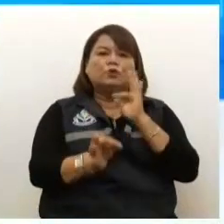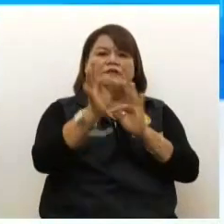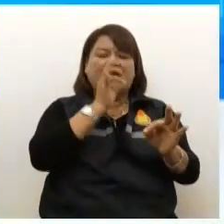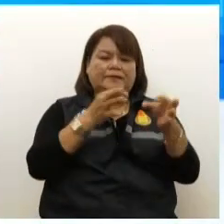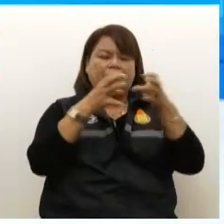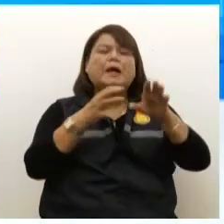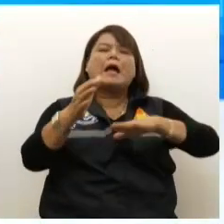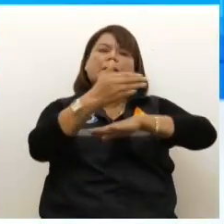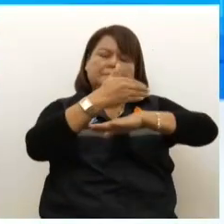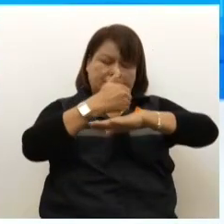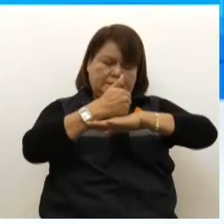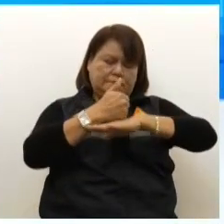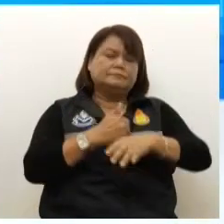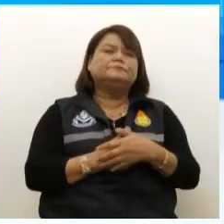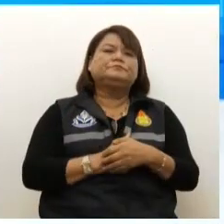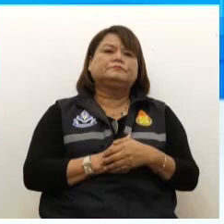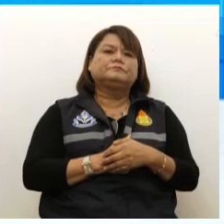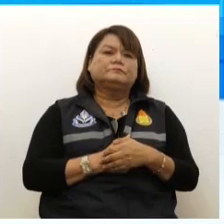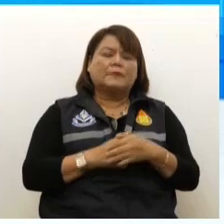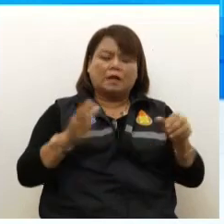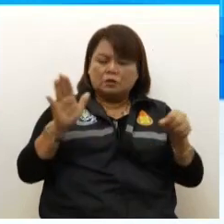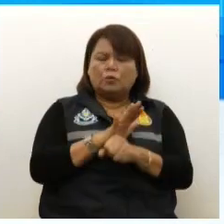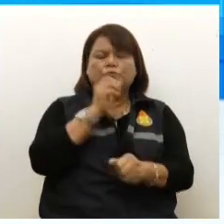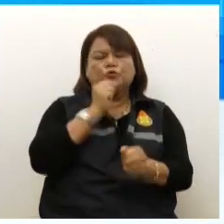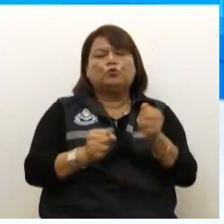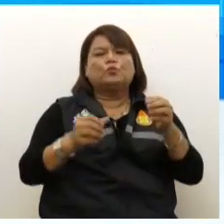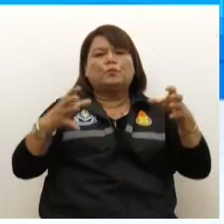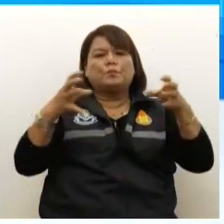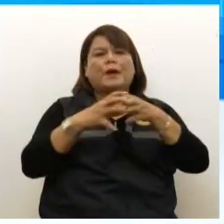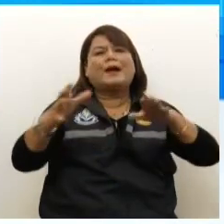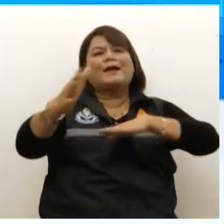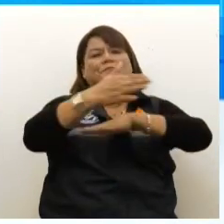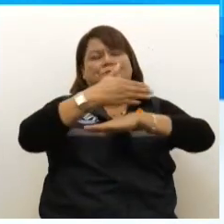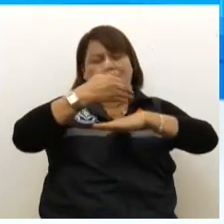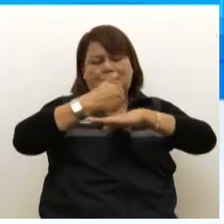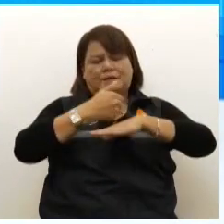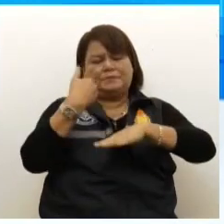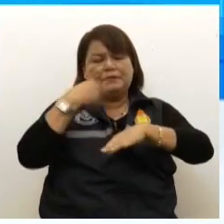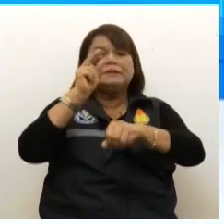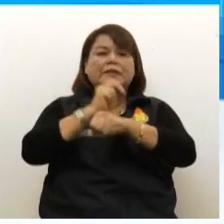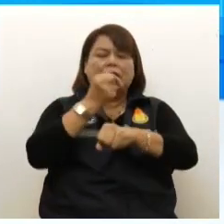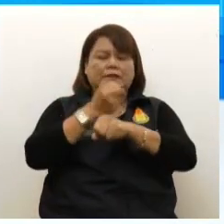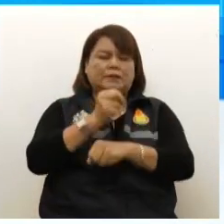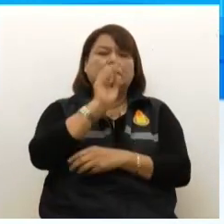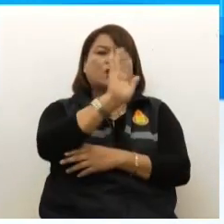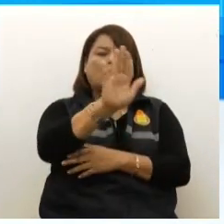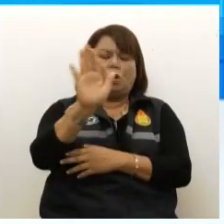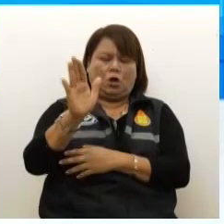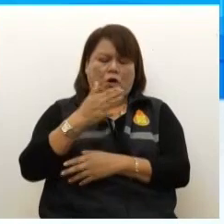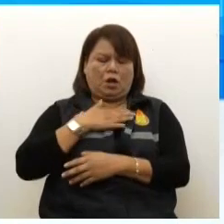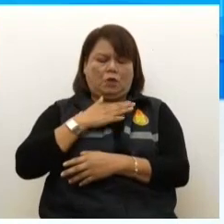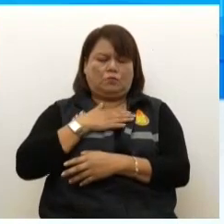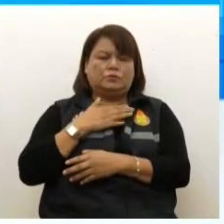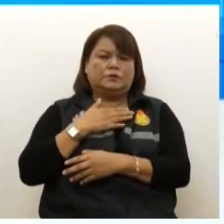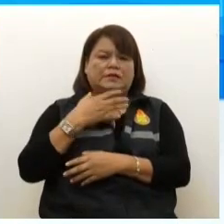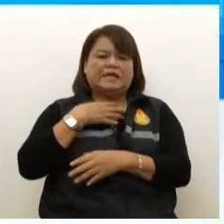องหรือเรียกว่าปาร์ตี้ลิสต์ครบทุกพรรคการเมืองแล้วต่อไปก็เป็นหน้าที่ที่เราเองจะต้องอย